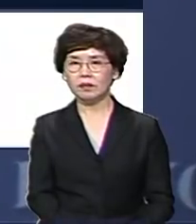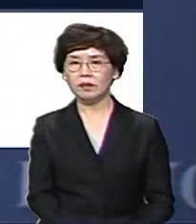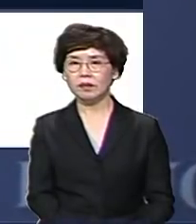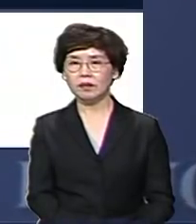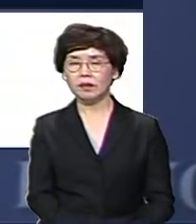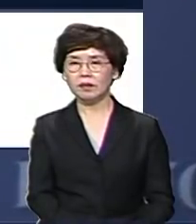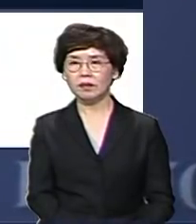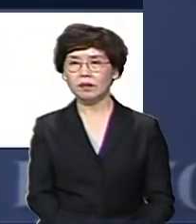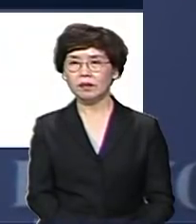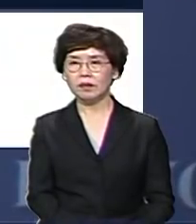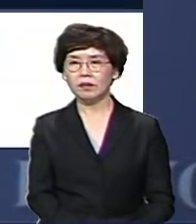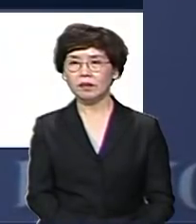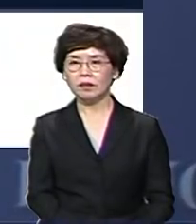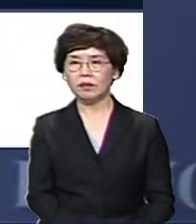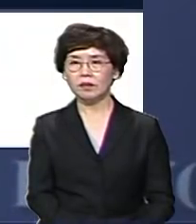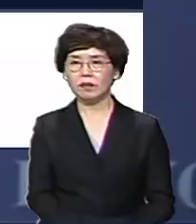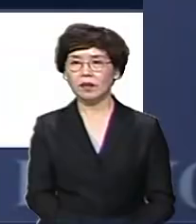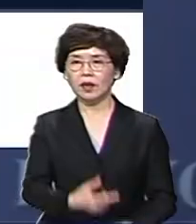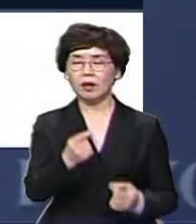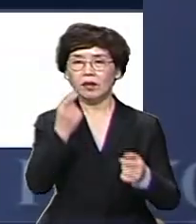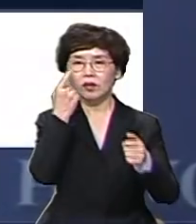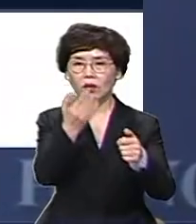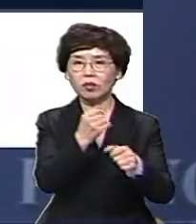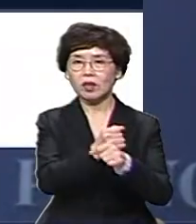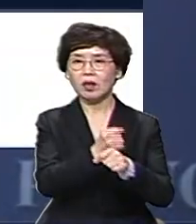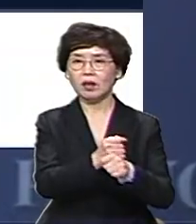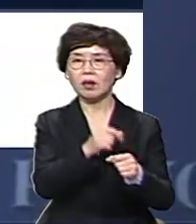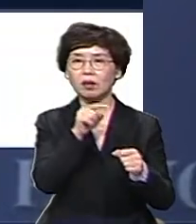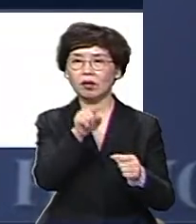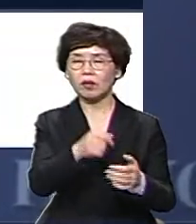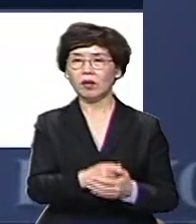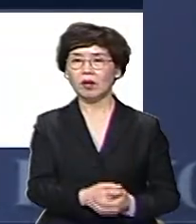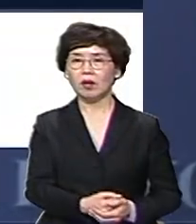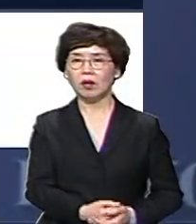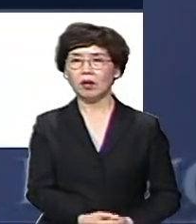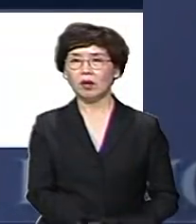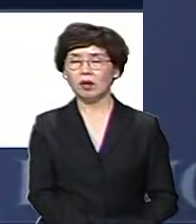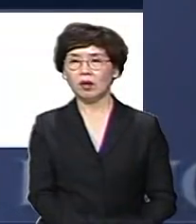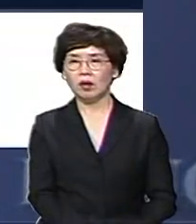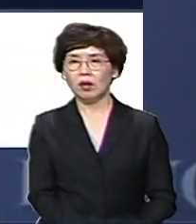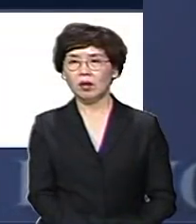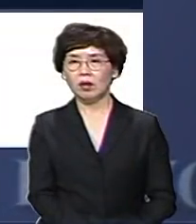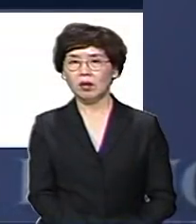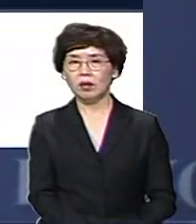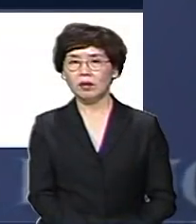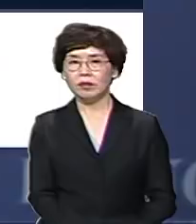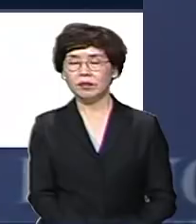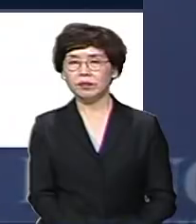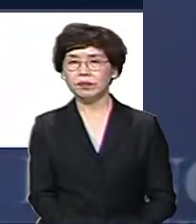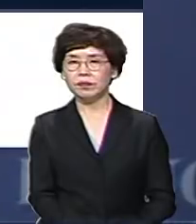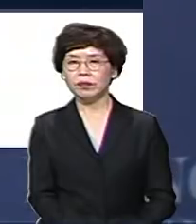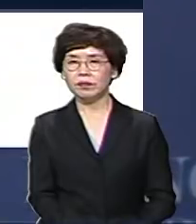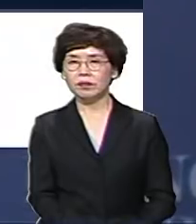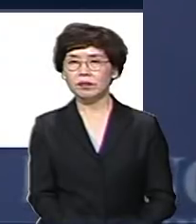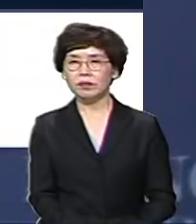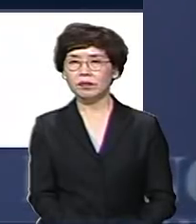그 러시아와의 관계는 어떤 협잡 관계가 없었다라는 말을 했는데